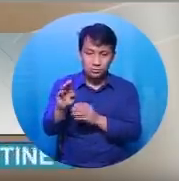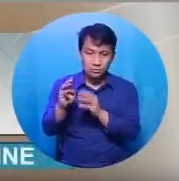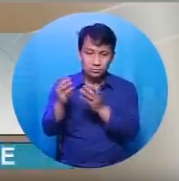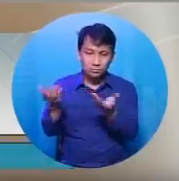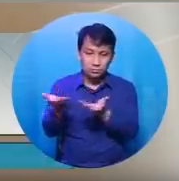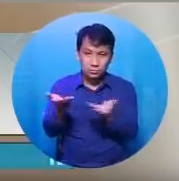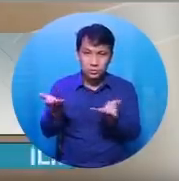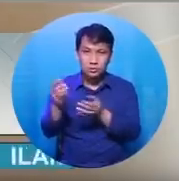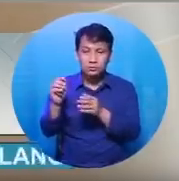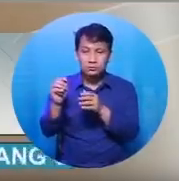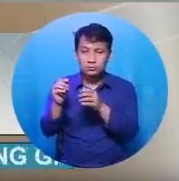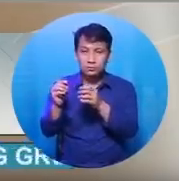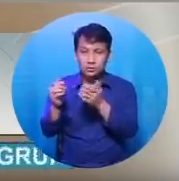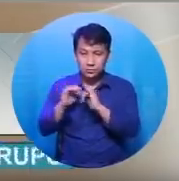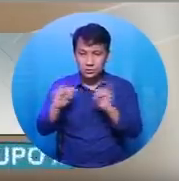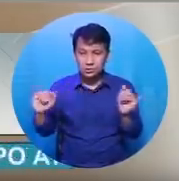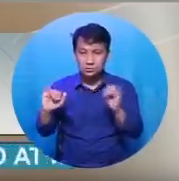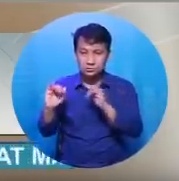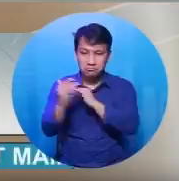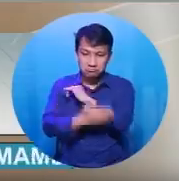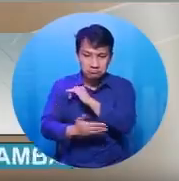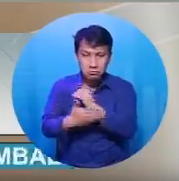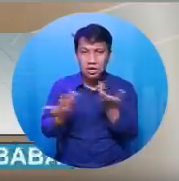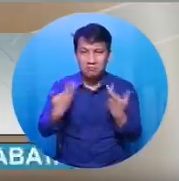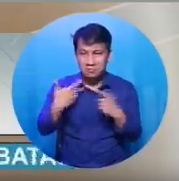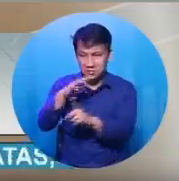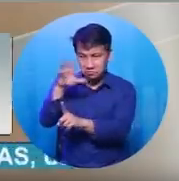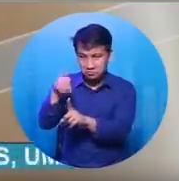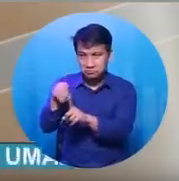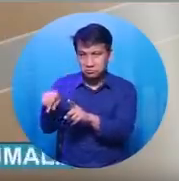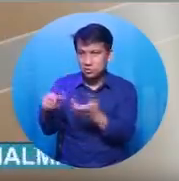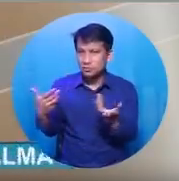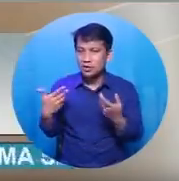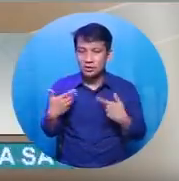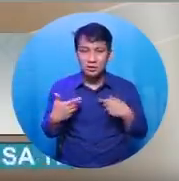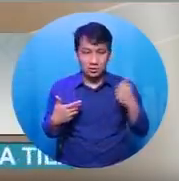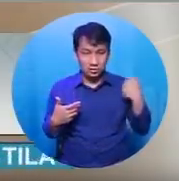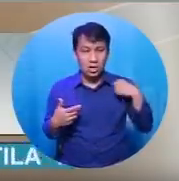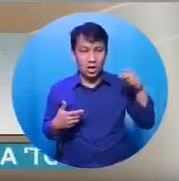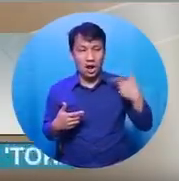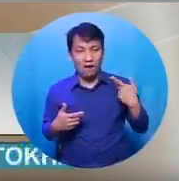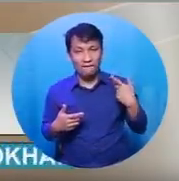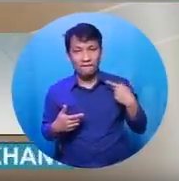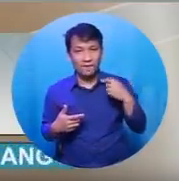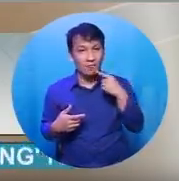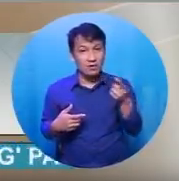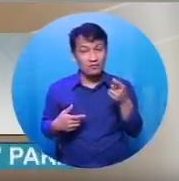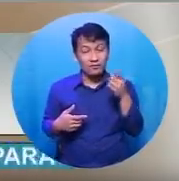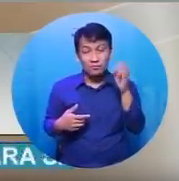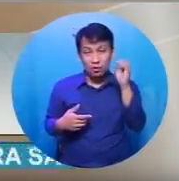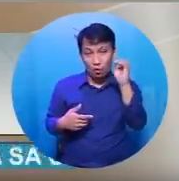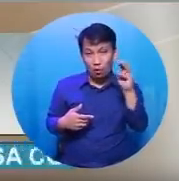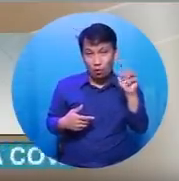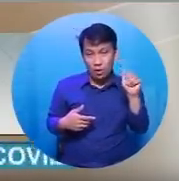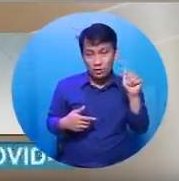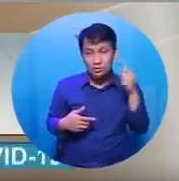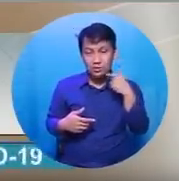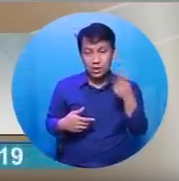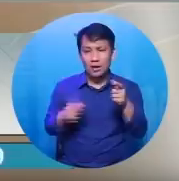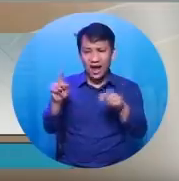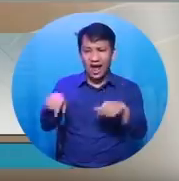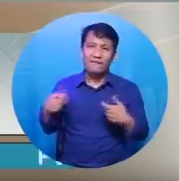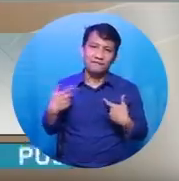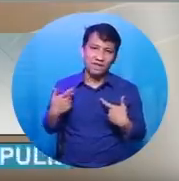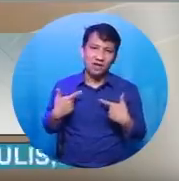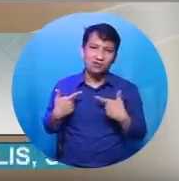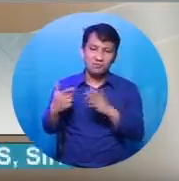yes, yung abogado. Meron po tayo, sir, mga legal officers na tutulong sa kanila, na magbibigay po sa